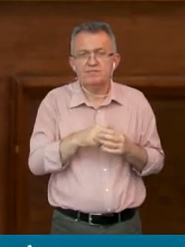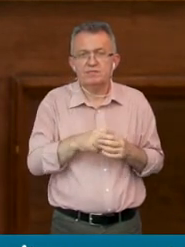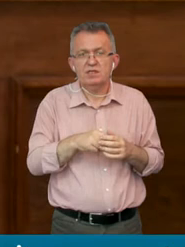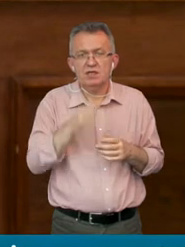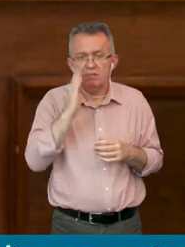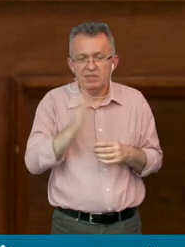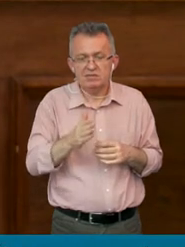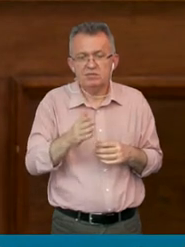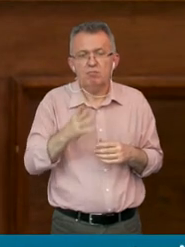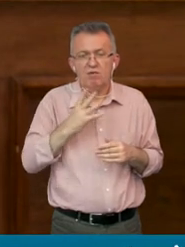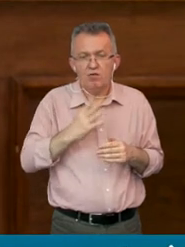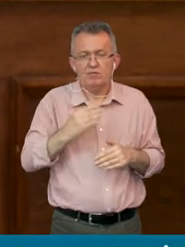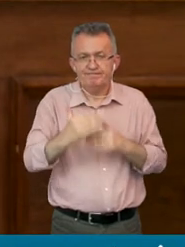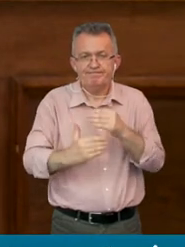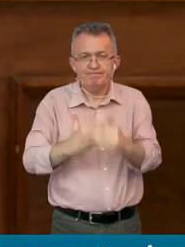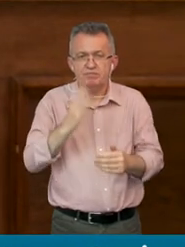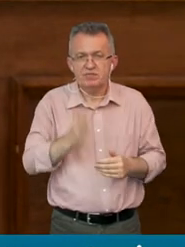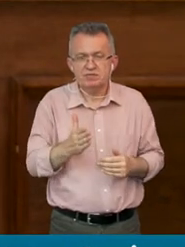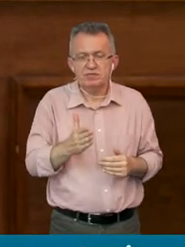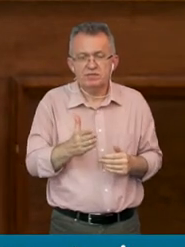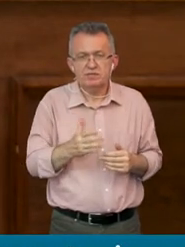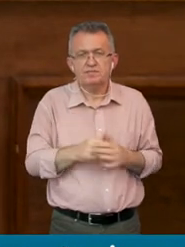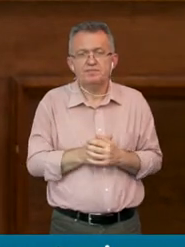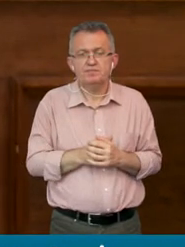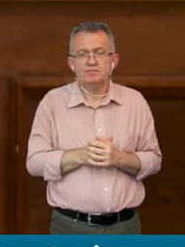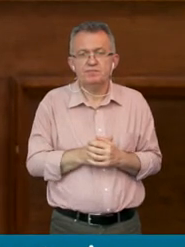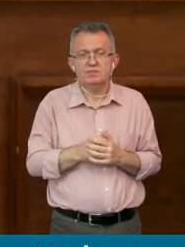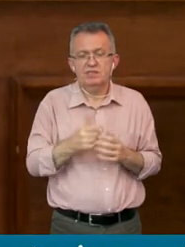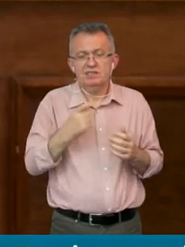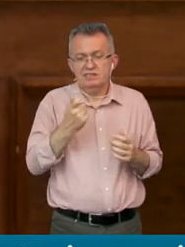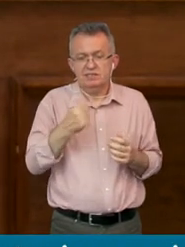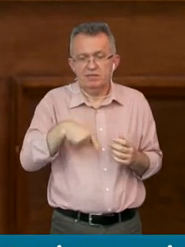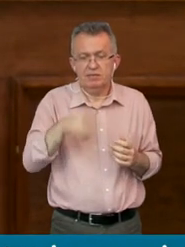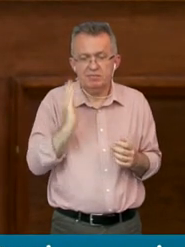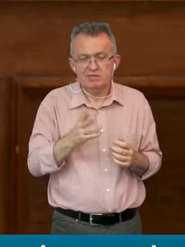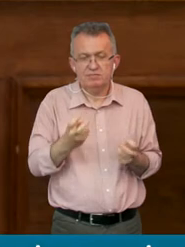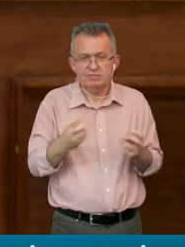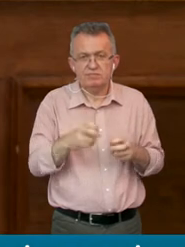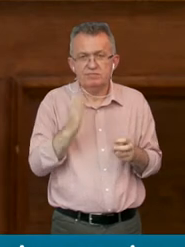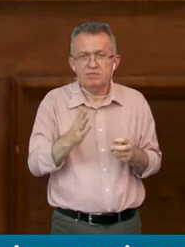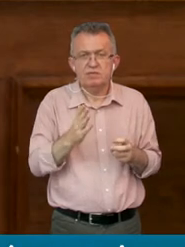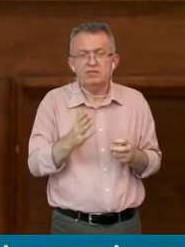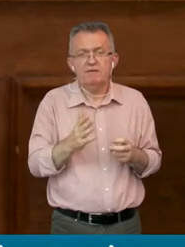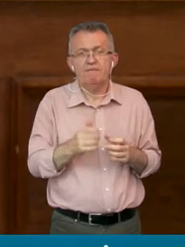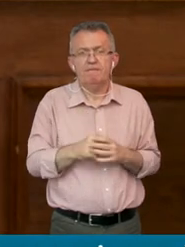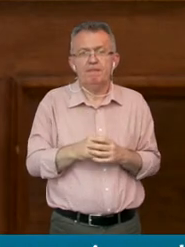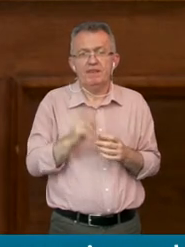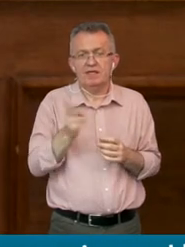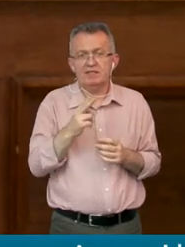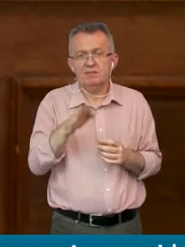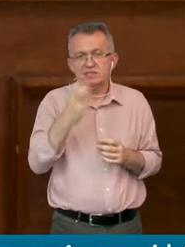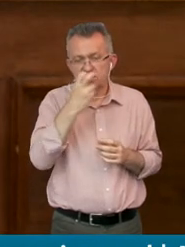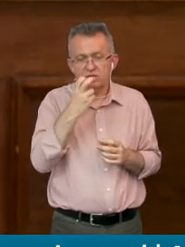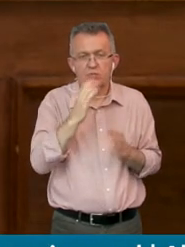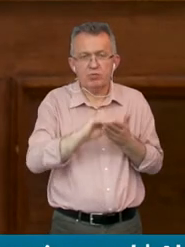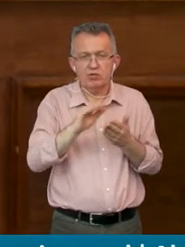będzie to następowało stopniowo, natomiast za chwilę będzie się ten proces pojawiał. Jeśli jest Pan zainteresowany,